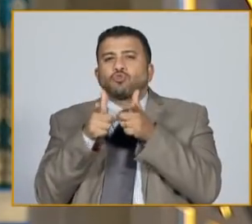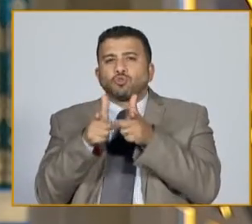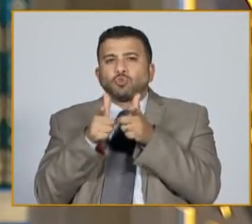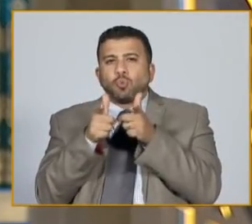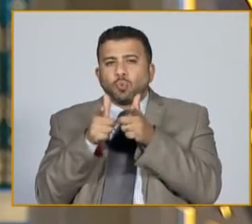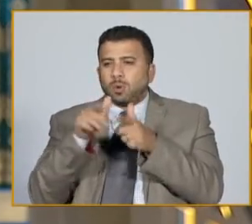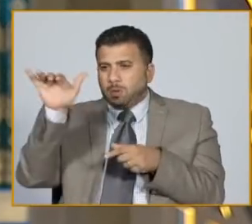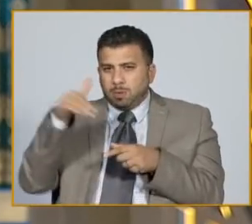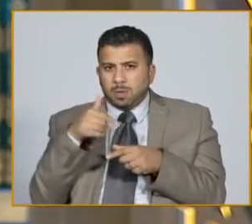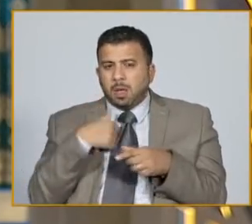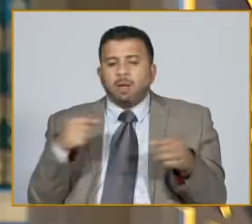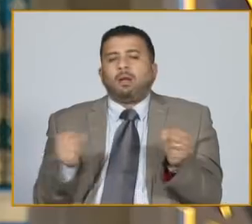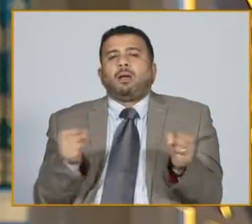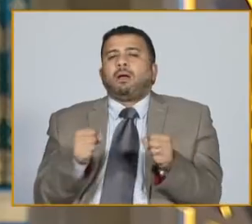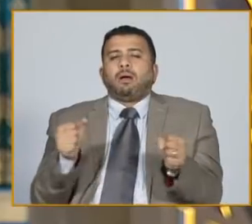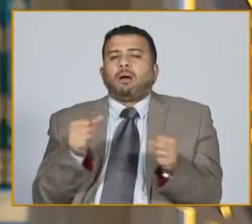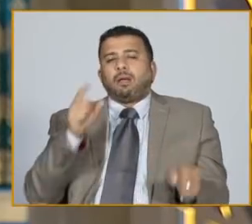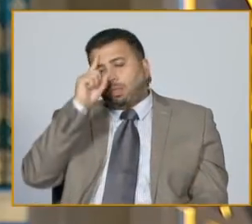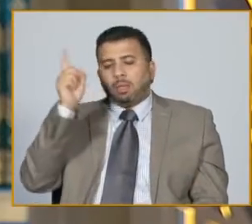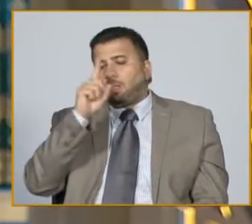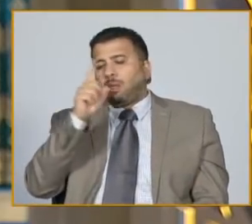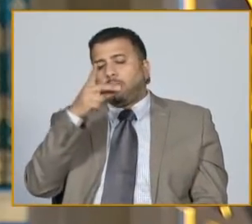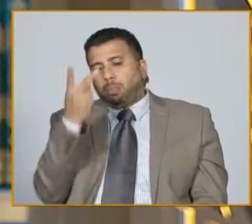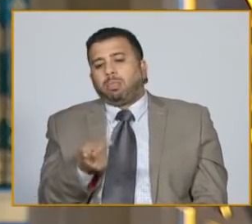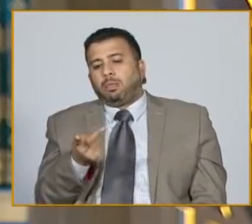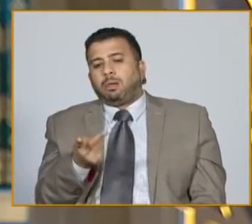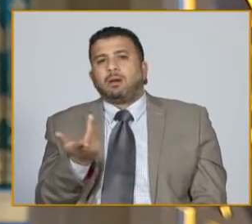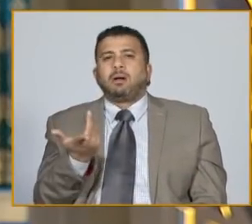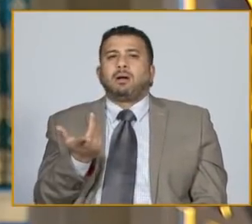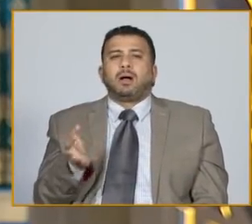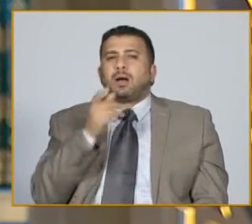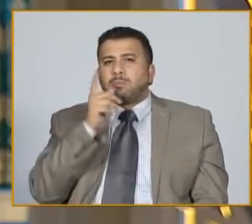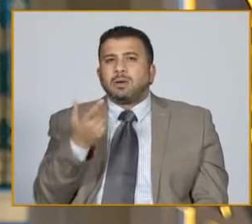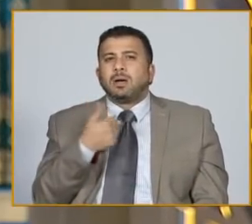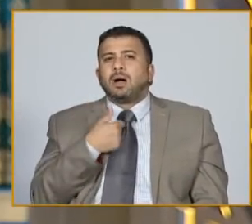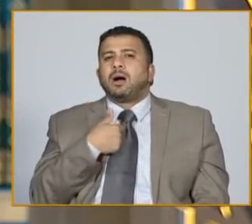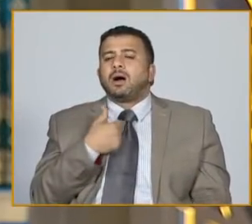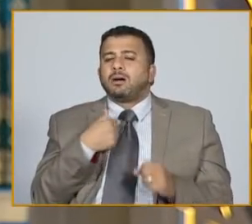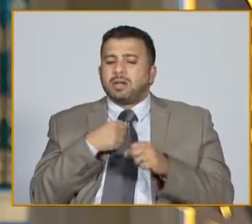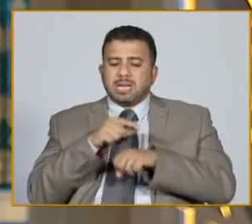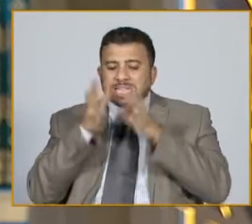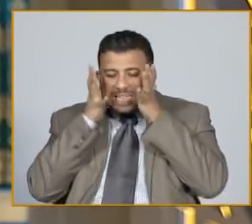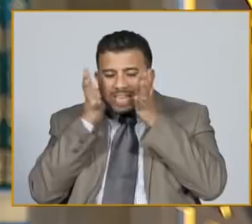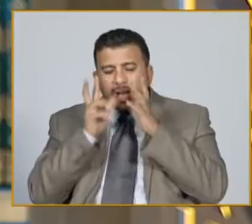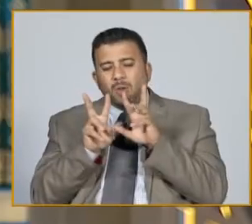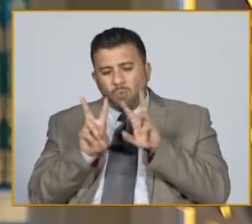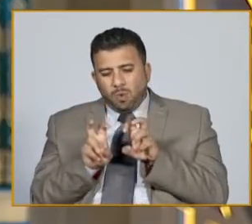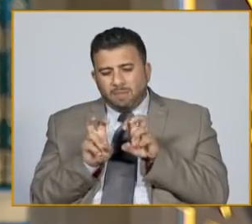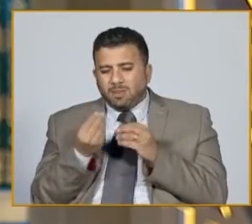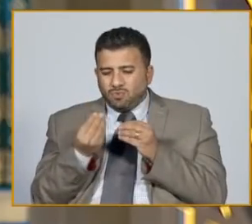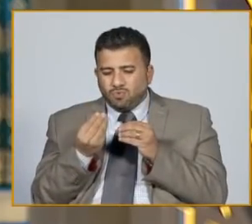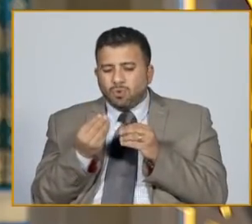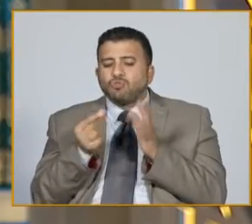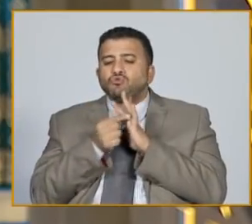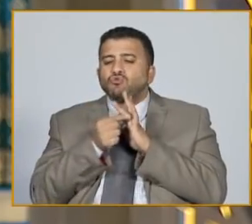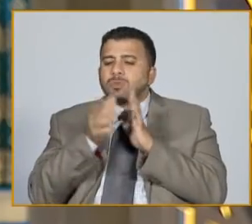من الدوام أو من برا البيت بعد ساعة تقريبا حتى يكون موجود يعني يلاحظني ويلاحظ البيت ويلاحظ الأولاد؟ نعم يا أخت الفاضلة